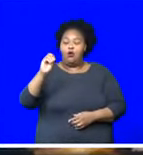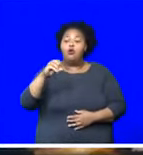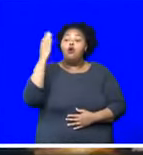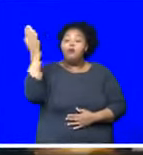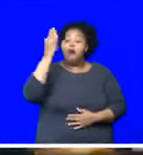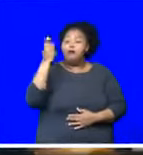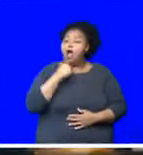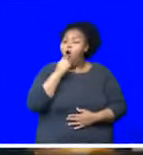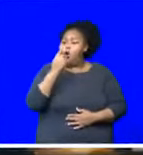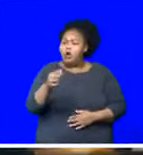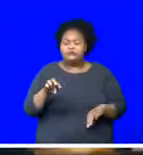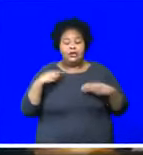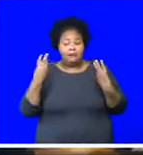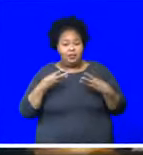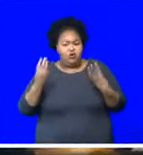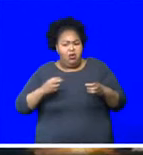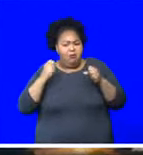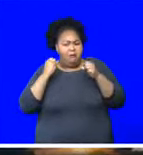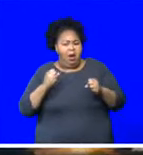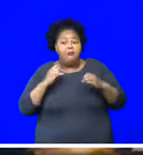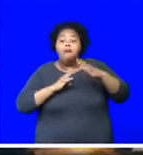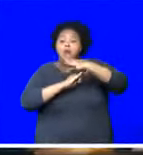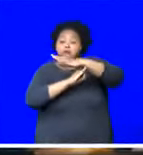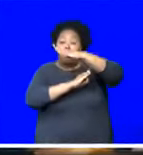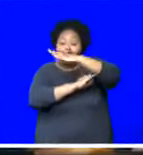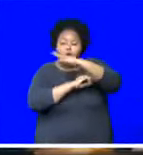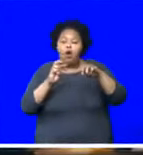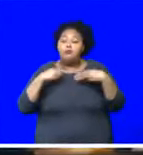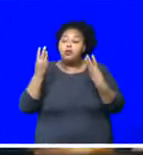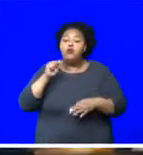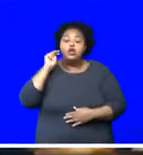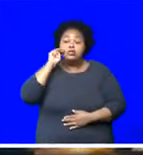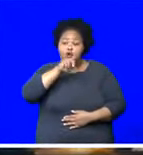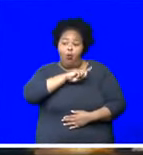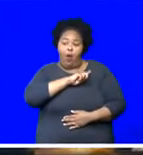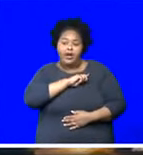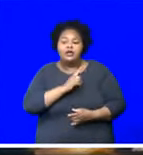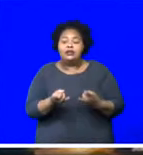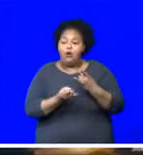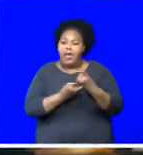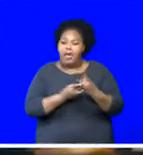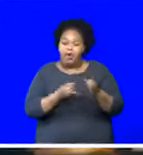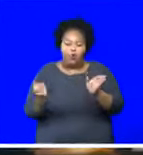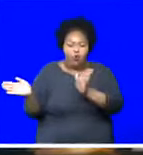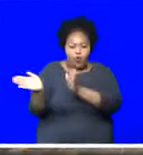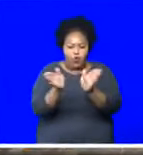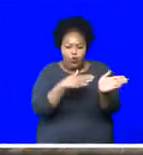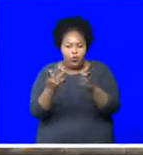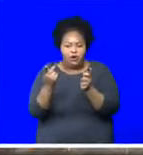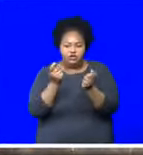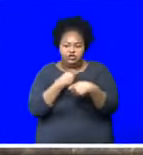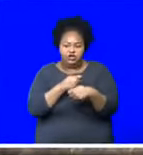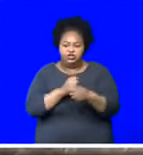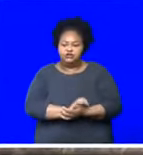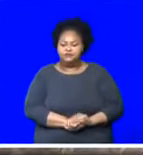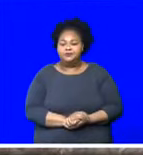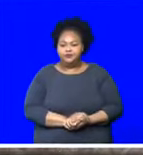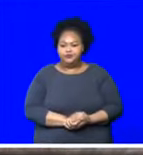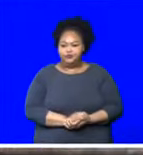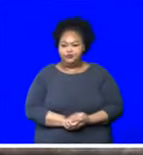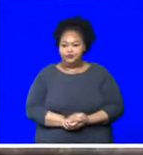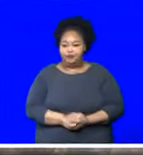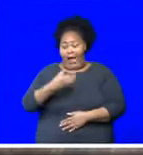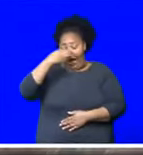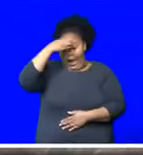sisakulenzawo siyawadzinga lamabhuloho njengoba angilawo latawumelana nekugucugucuka kwesimo selitulu. Uhlaka